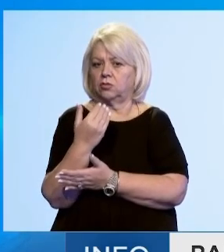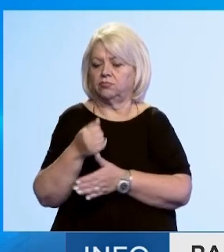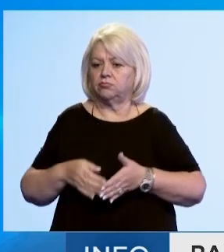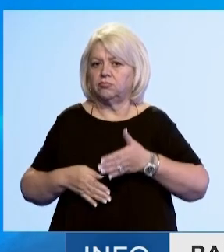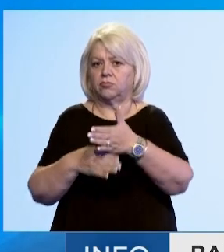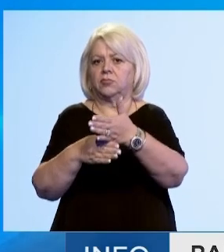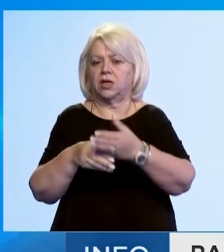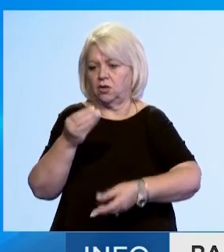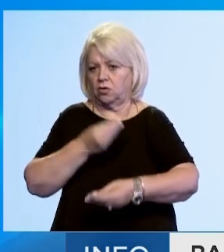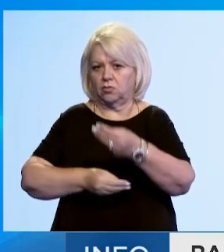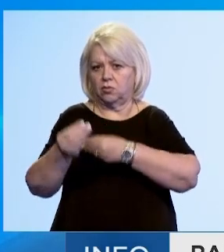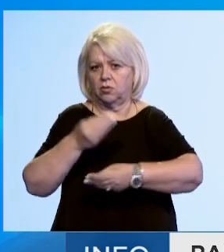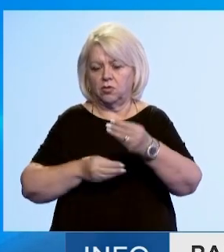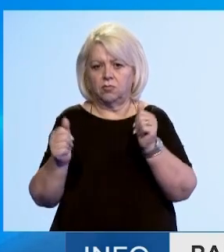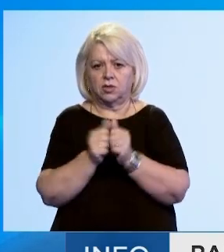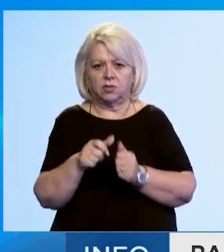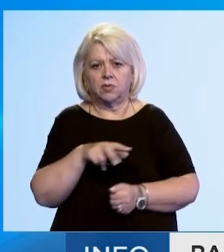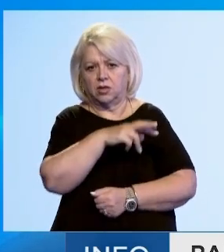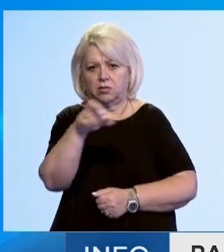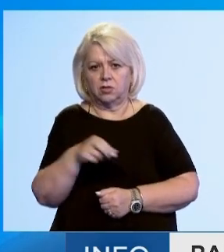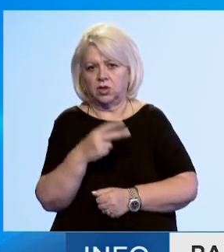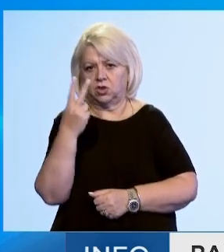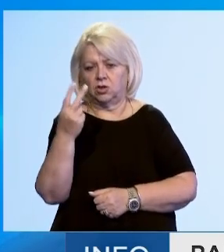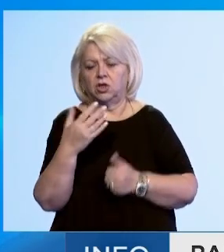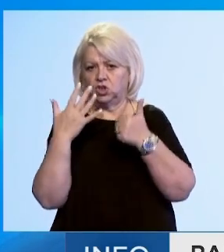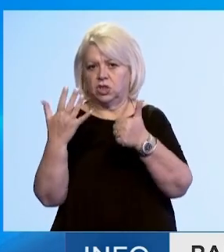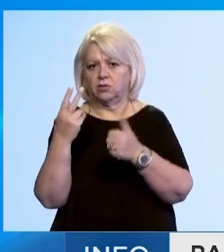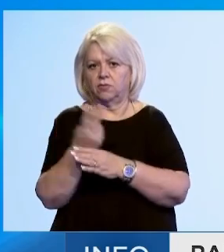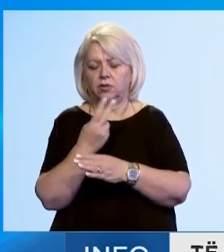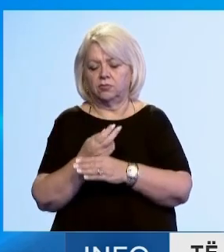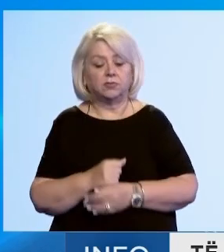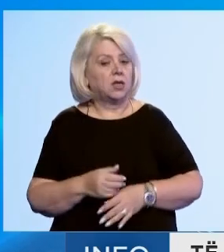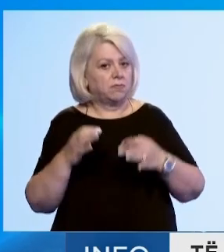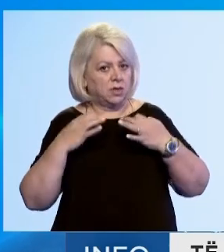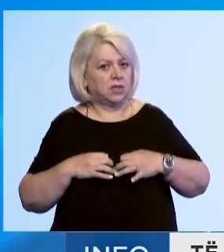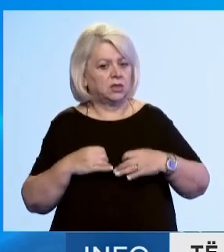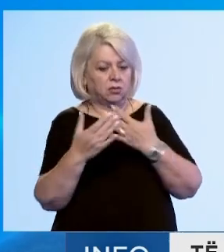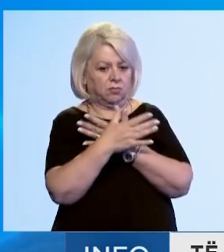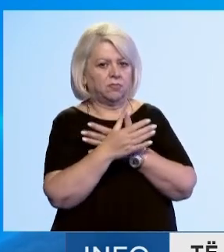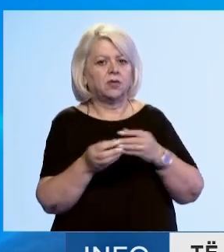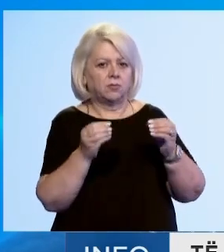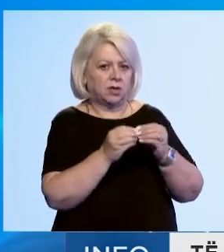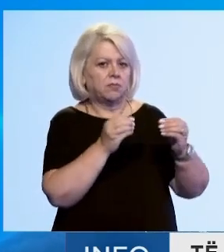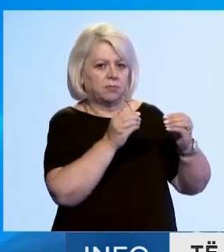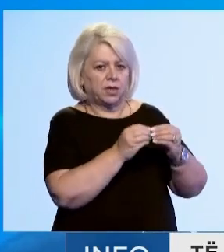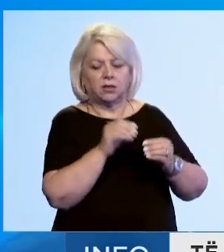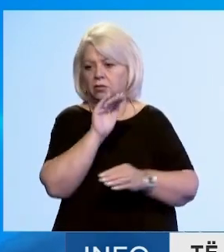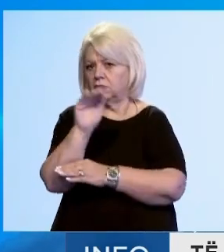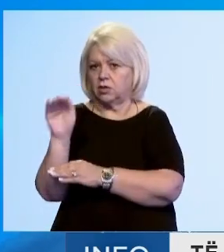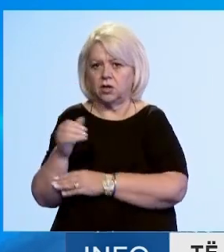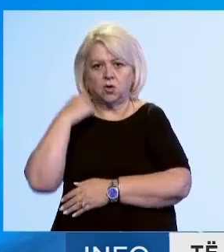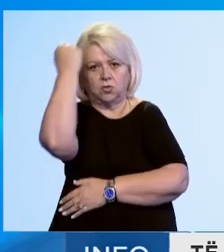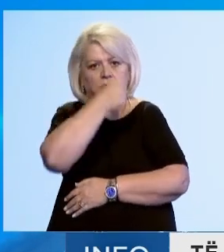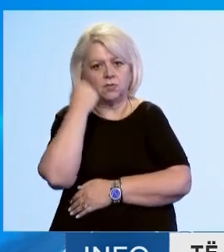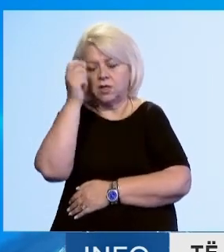të re ekonomike nga ana e Bashkimit Evropian për këto 6 vende. Prezidenti i Shqipërisë Bajram Begaj bëri thirrje që